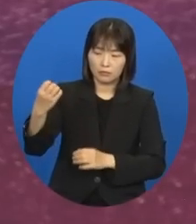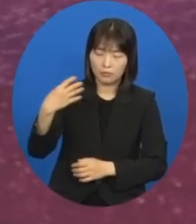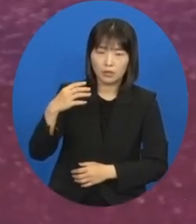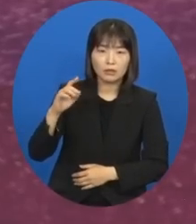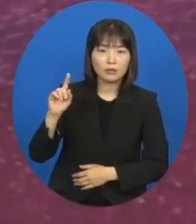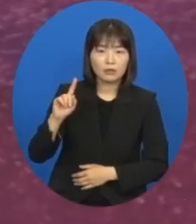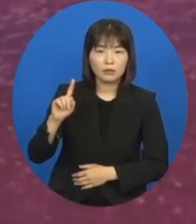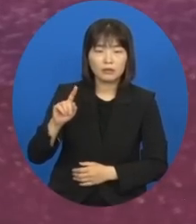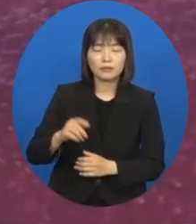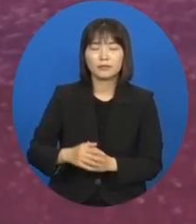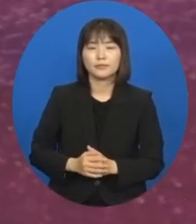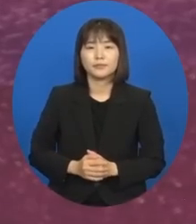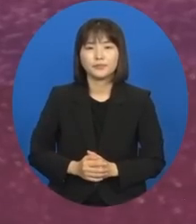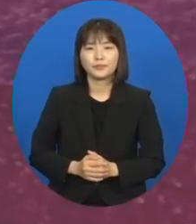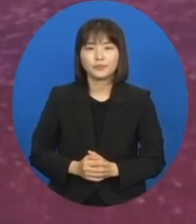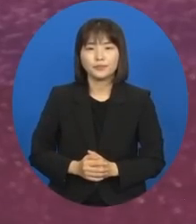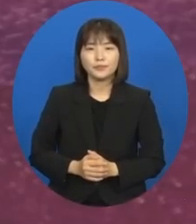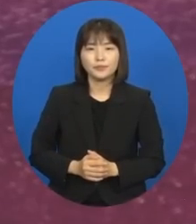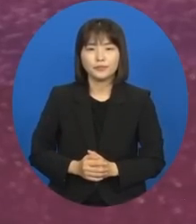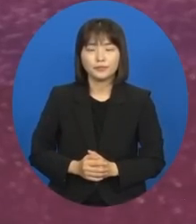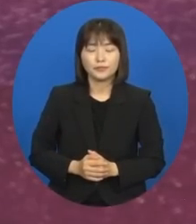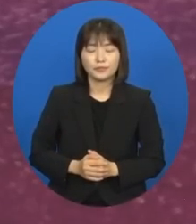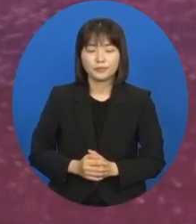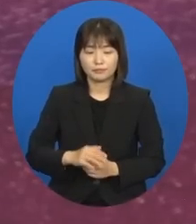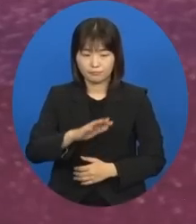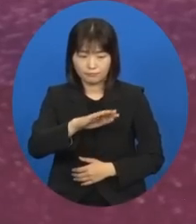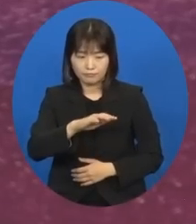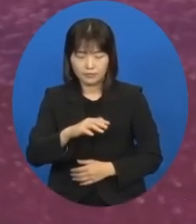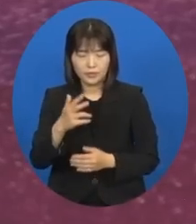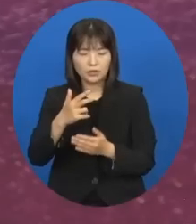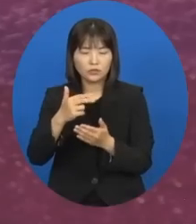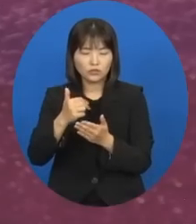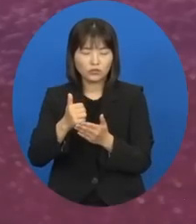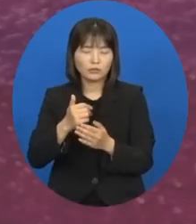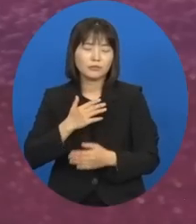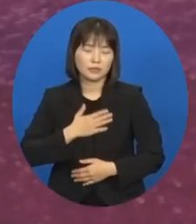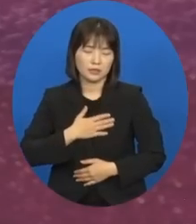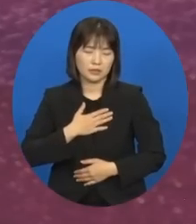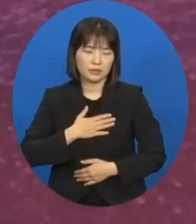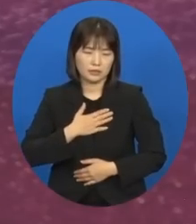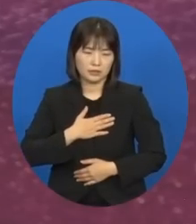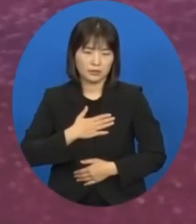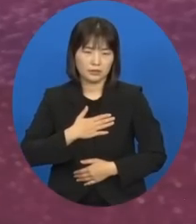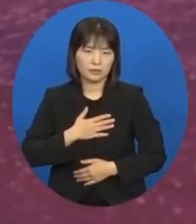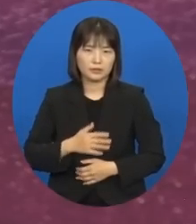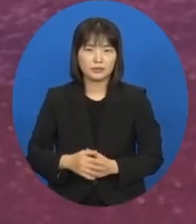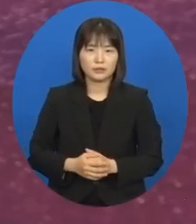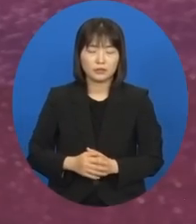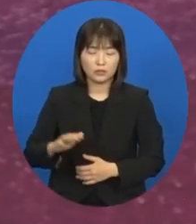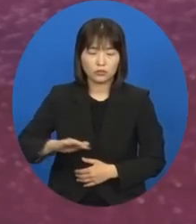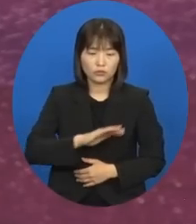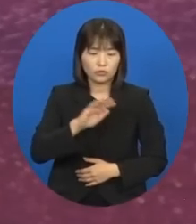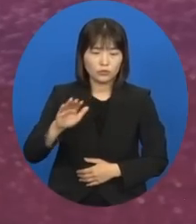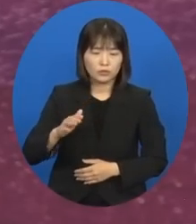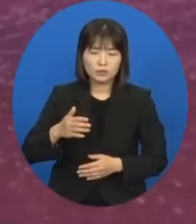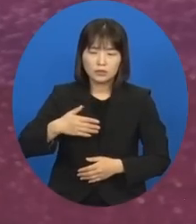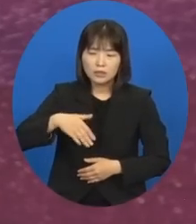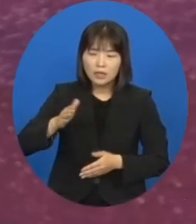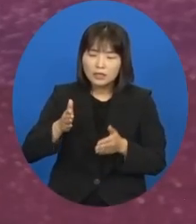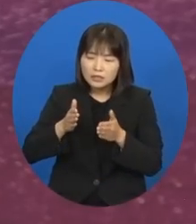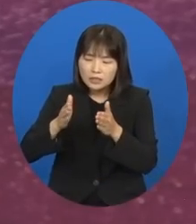하세요 성은아 주님이 아시잖아 우리가 가야 할 길은